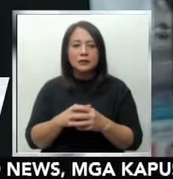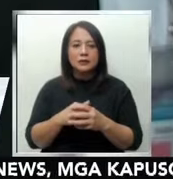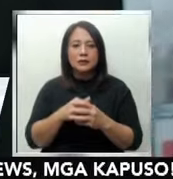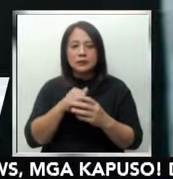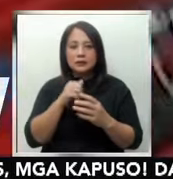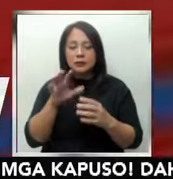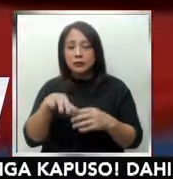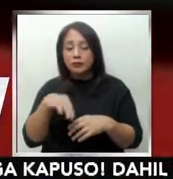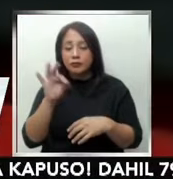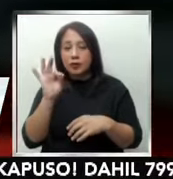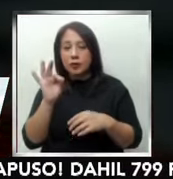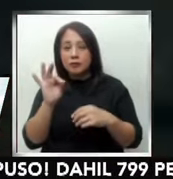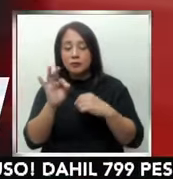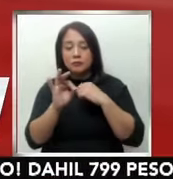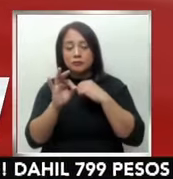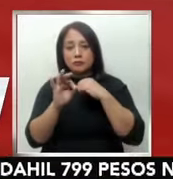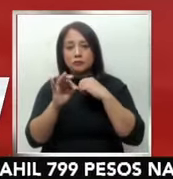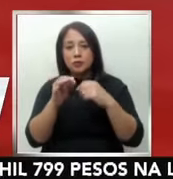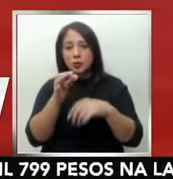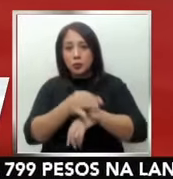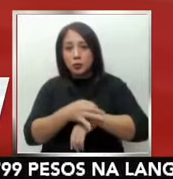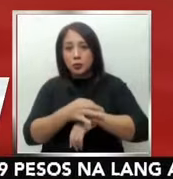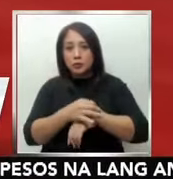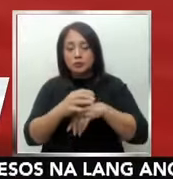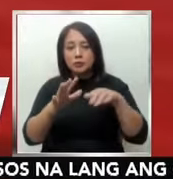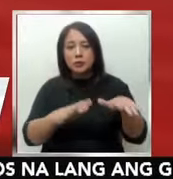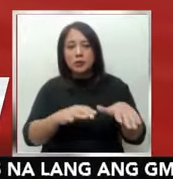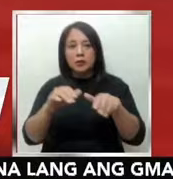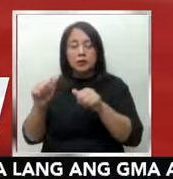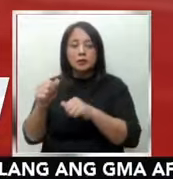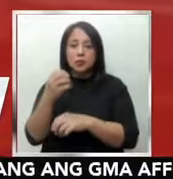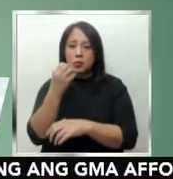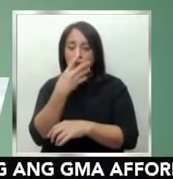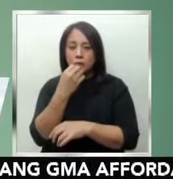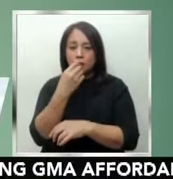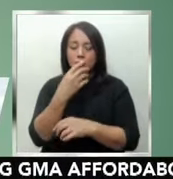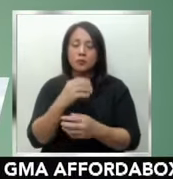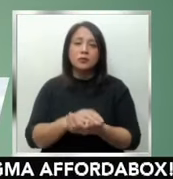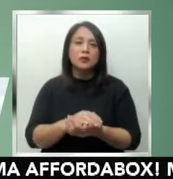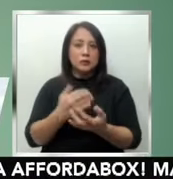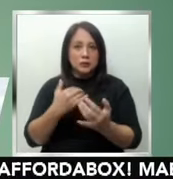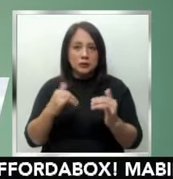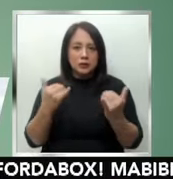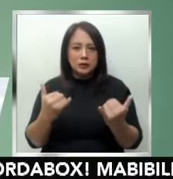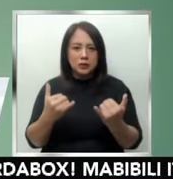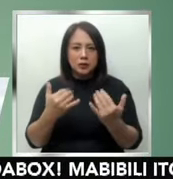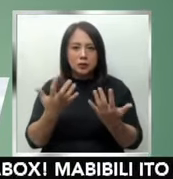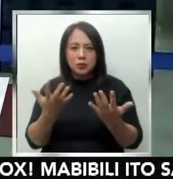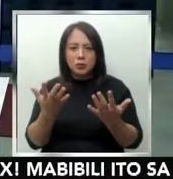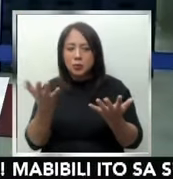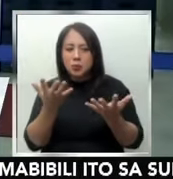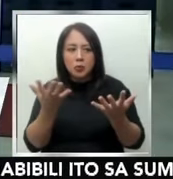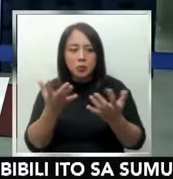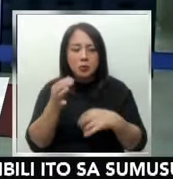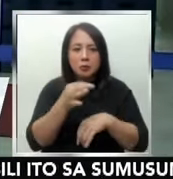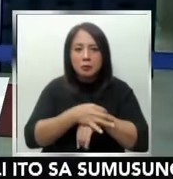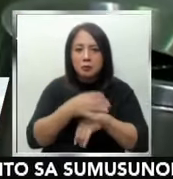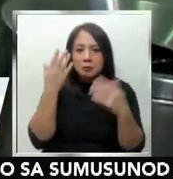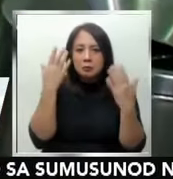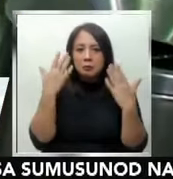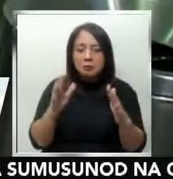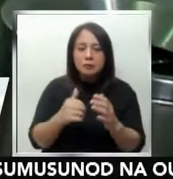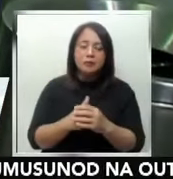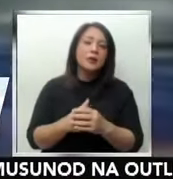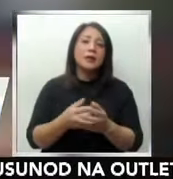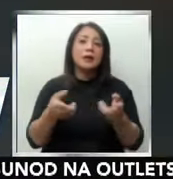watch ng Chino hanggang makaalis ito pa Hong Kong at hanggang ngayon hindi pa nalo looc ang relao ang insidenteng